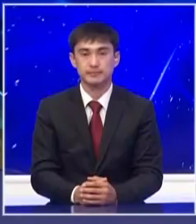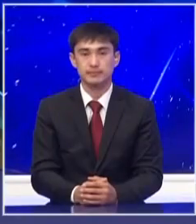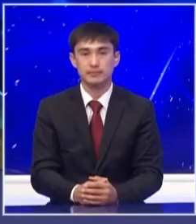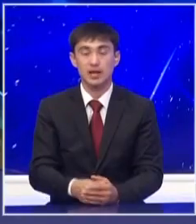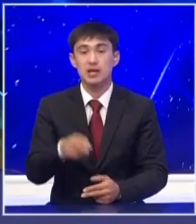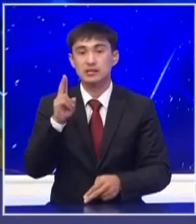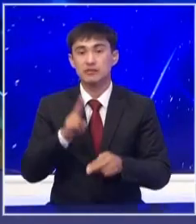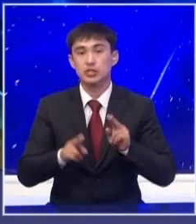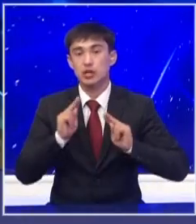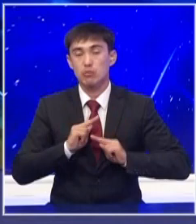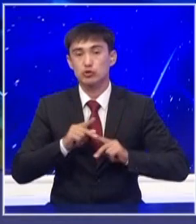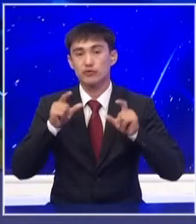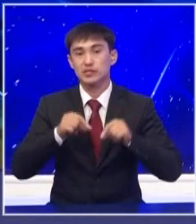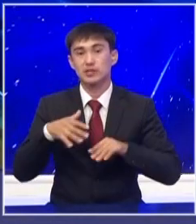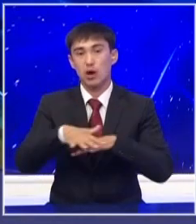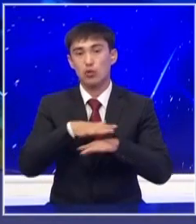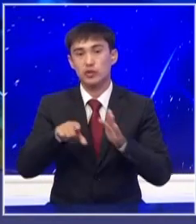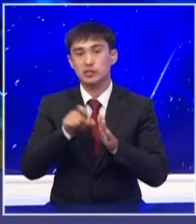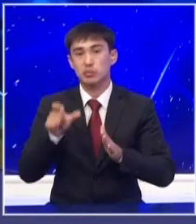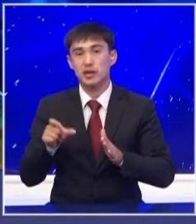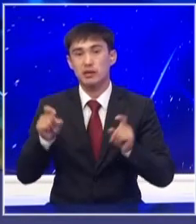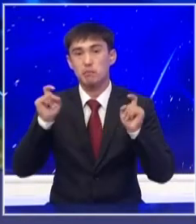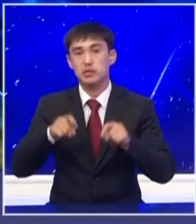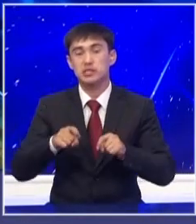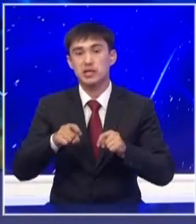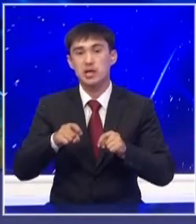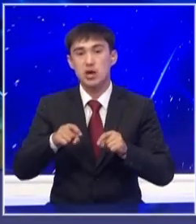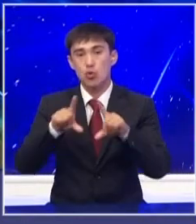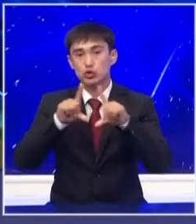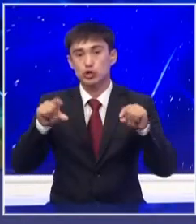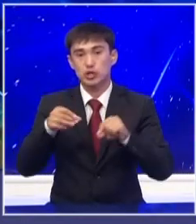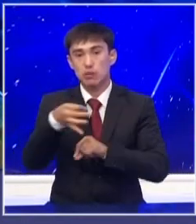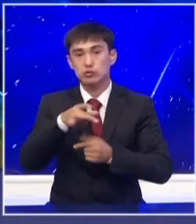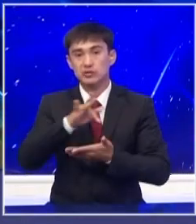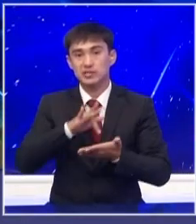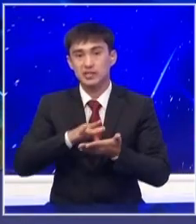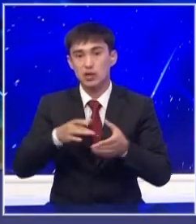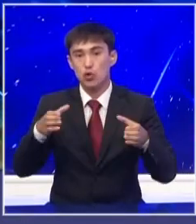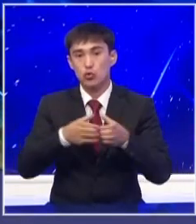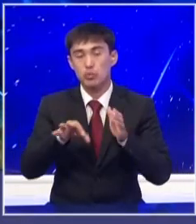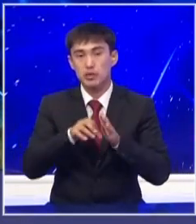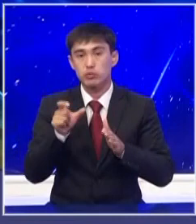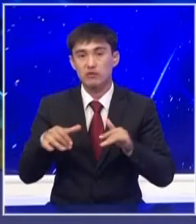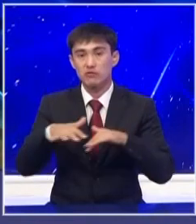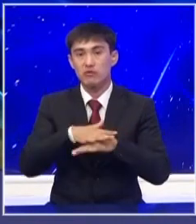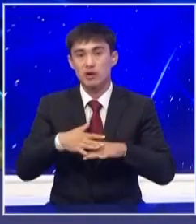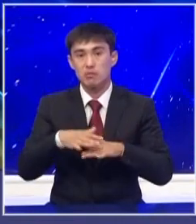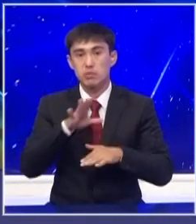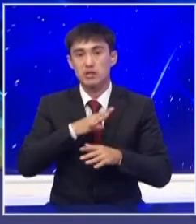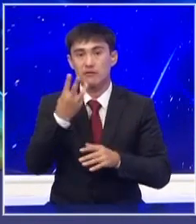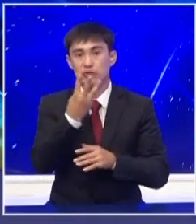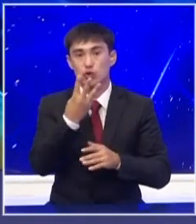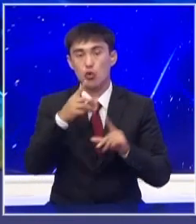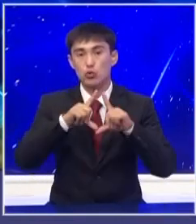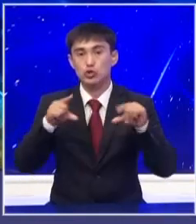В завершении рабочего визита народные избранники посетили ряд учреждений областного центра. Группа депутатов побывали в